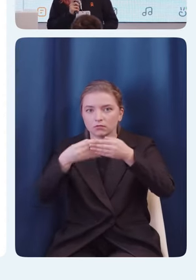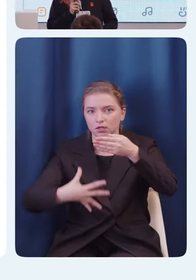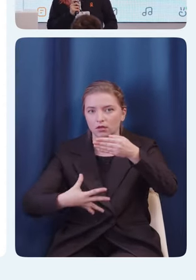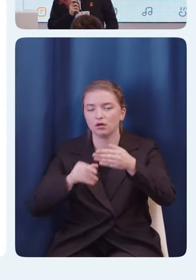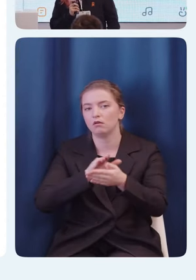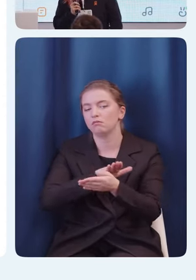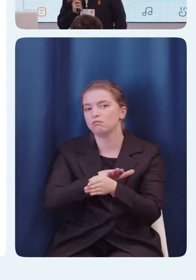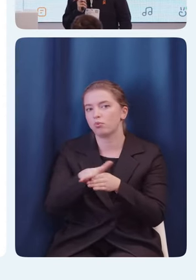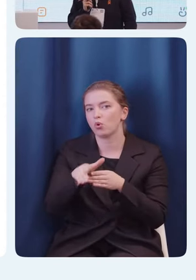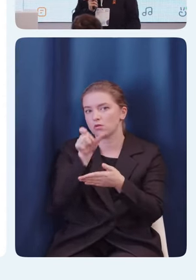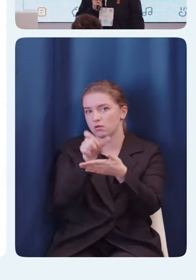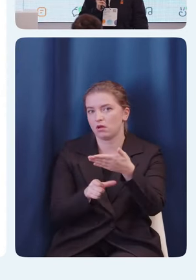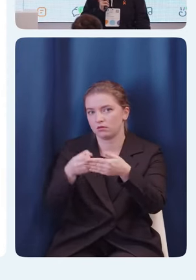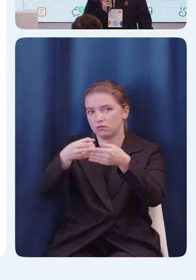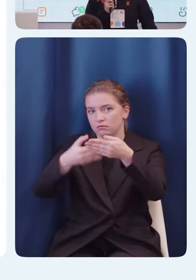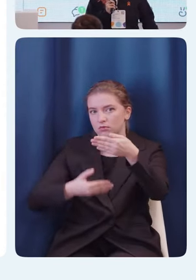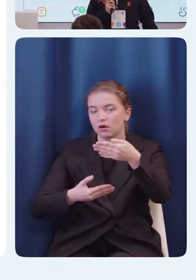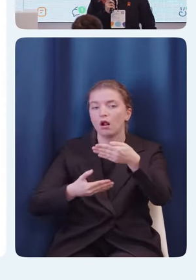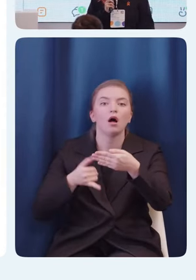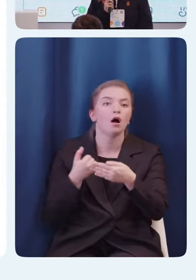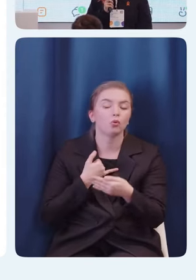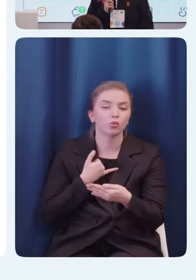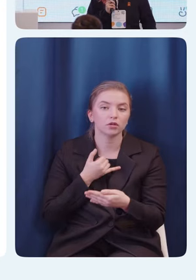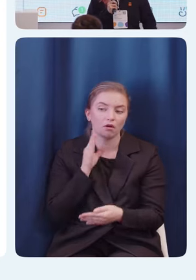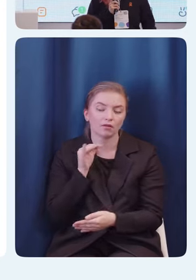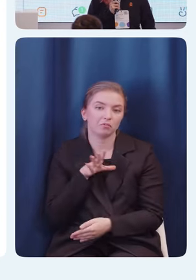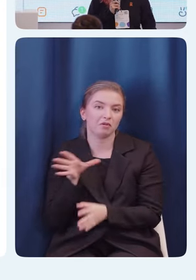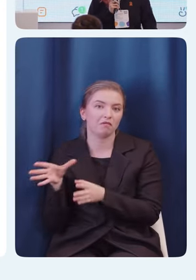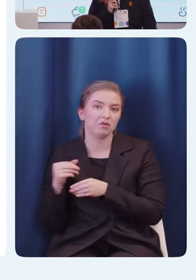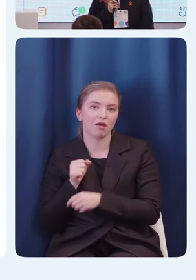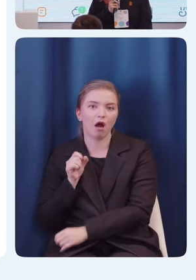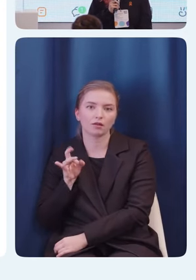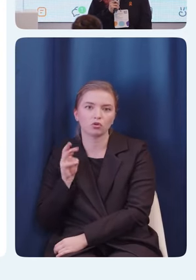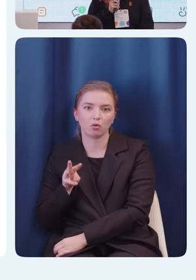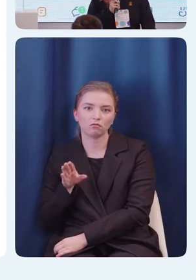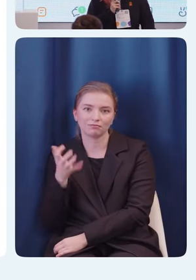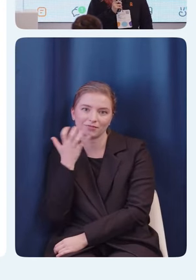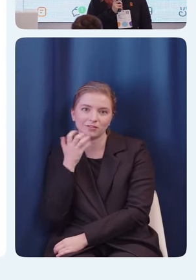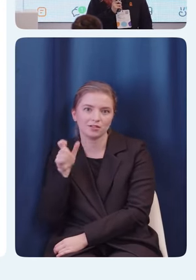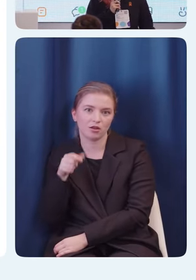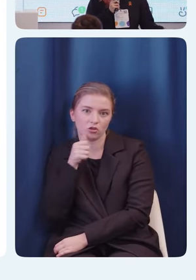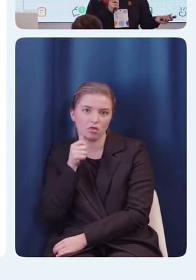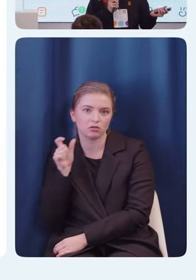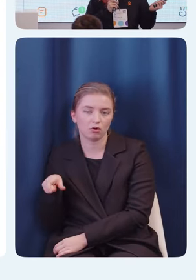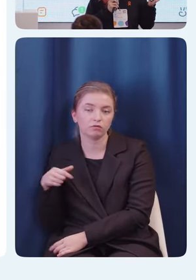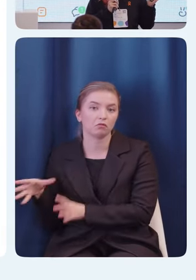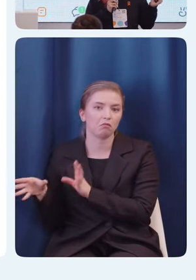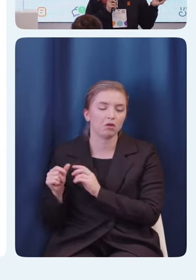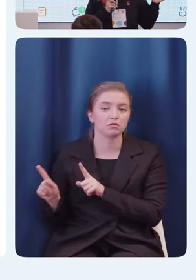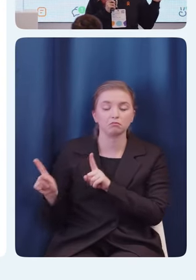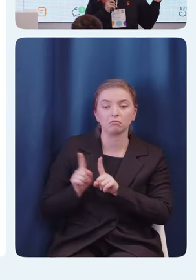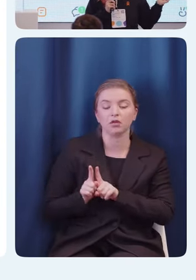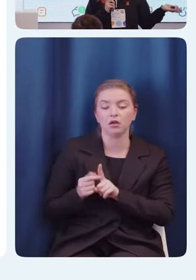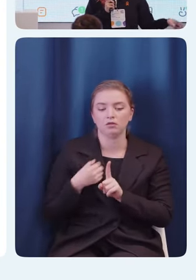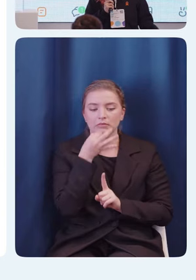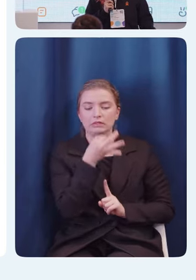поста. Во время работы с нашим незрячим тестировщиком Артемом мы получили фидбэк, то, что